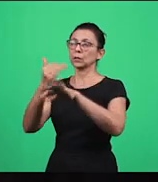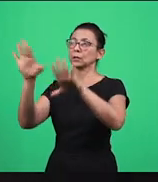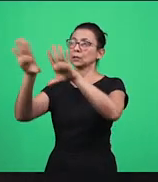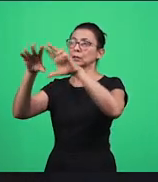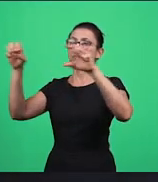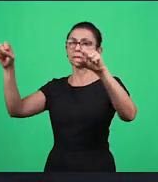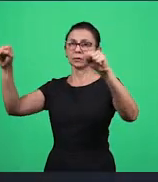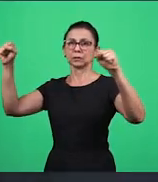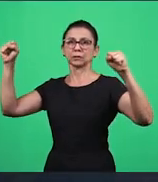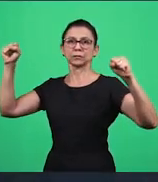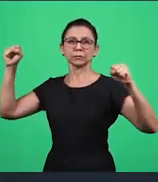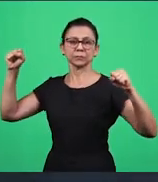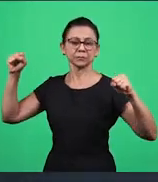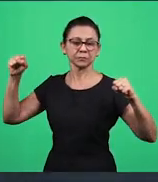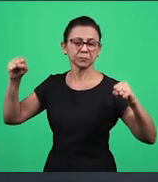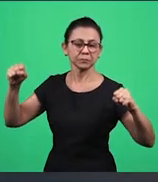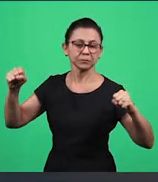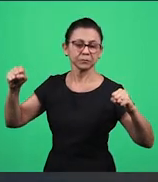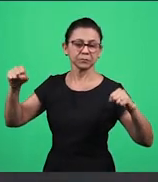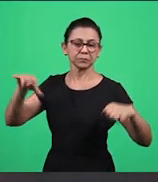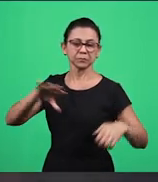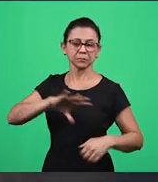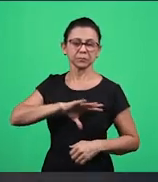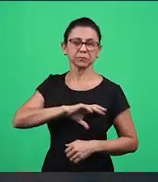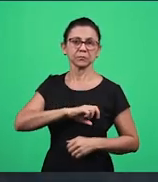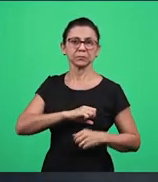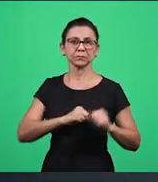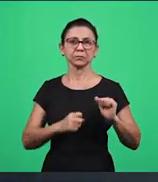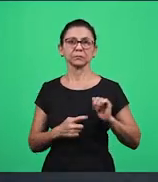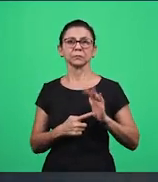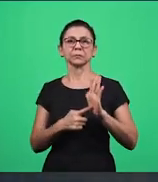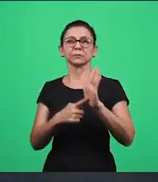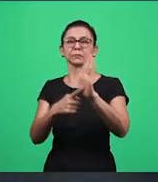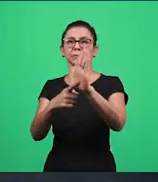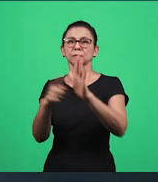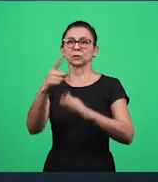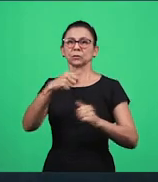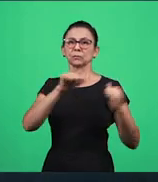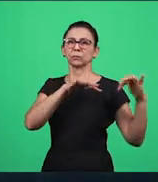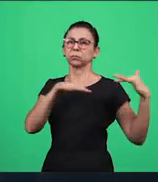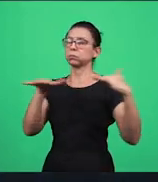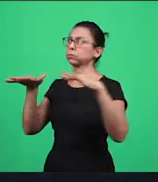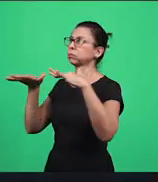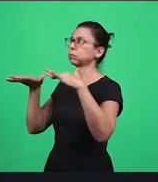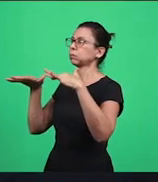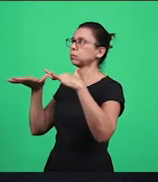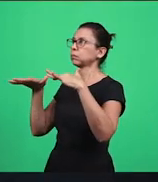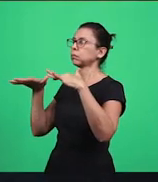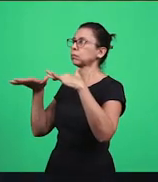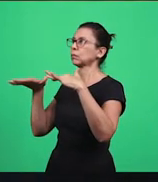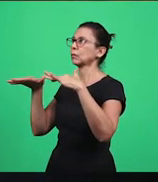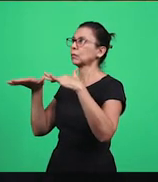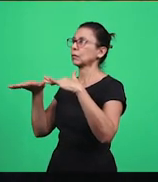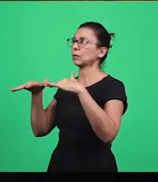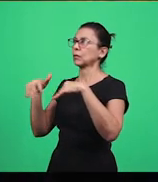воззвание нашему он преклоняет ухо свое, чтобы услышать нас.